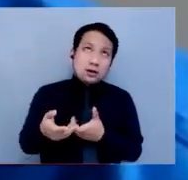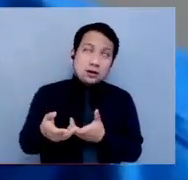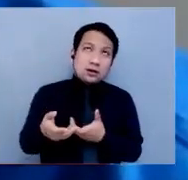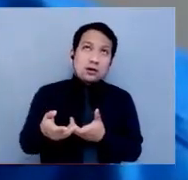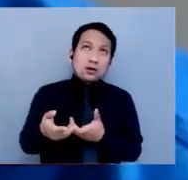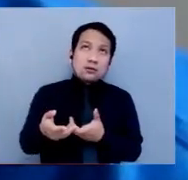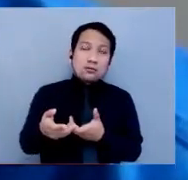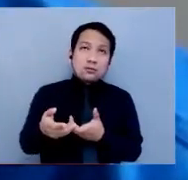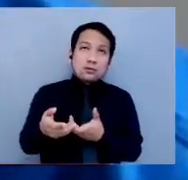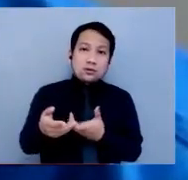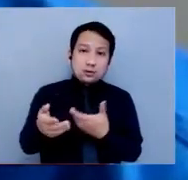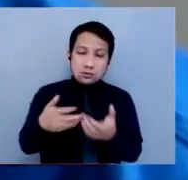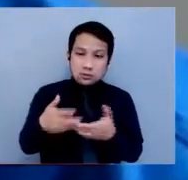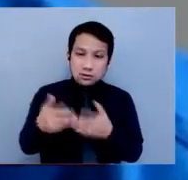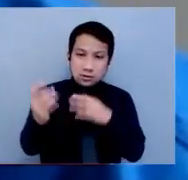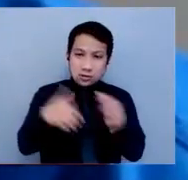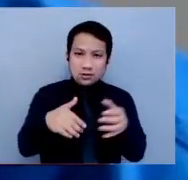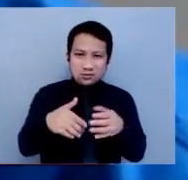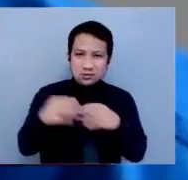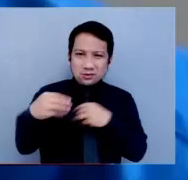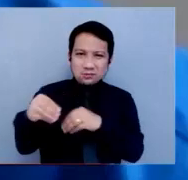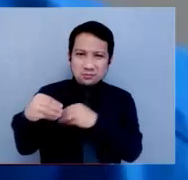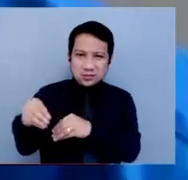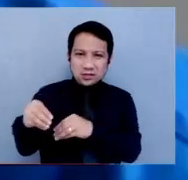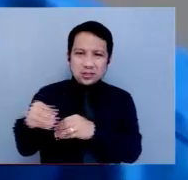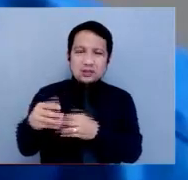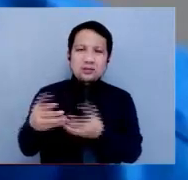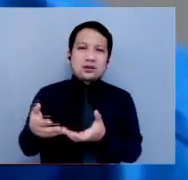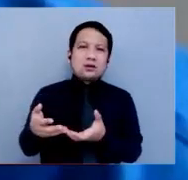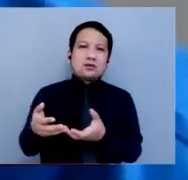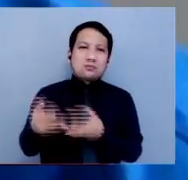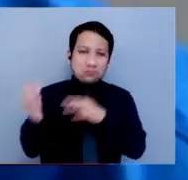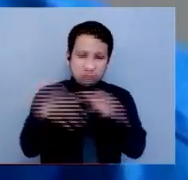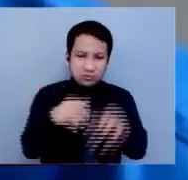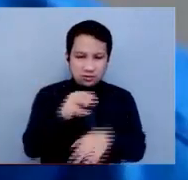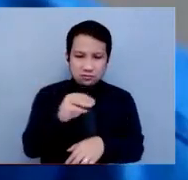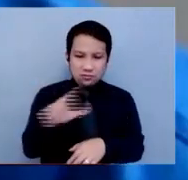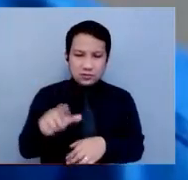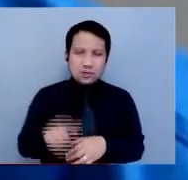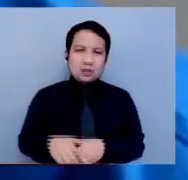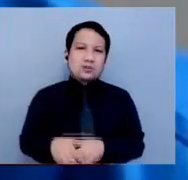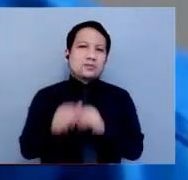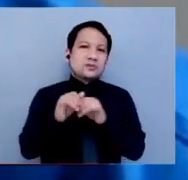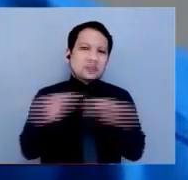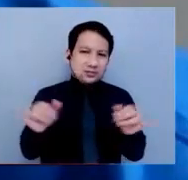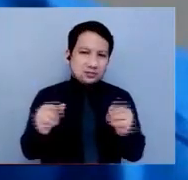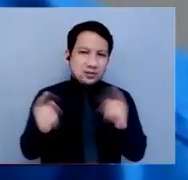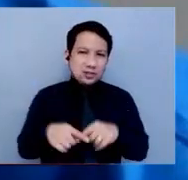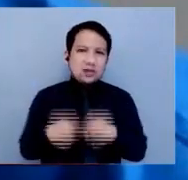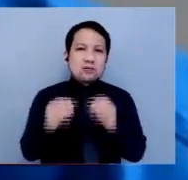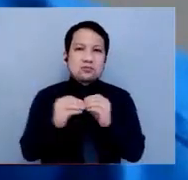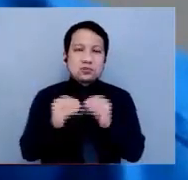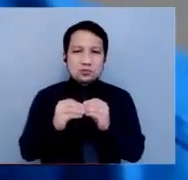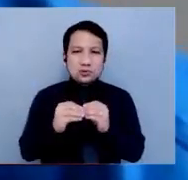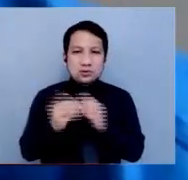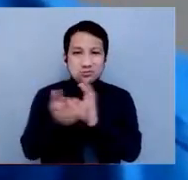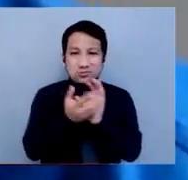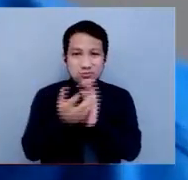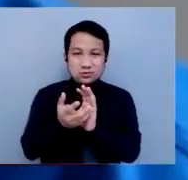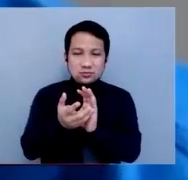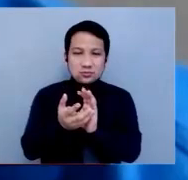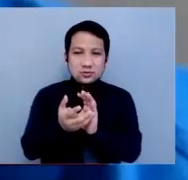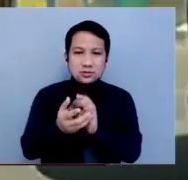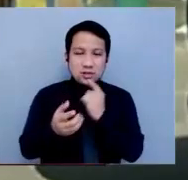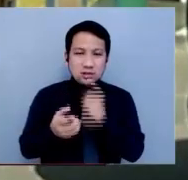pumunta ng palengke, pumunta ng malls. So ganun na lumalabas, more on the community acquired side